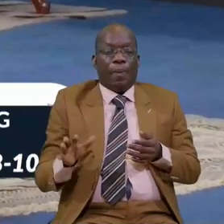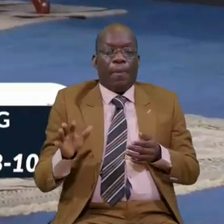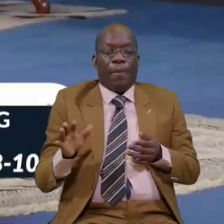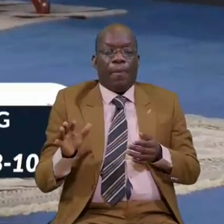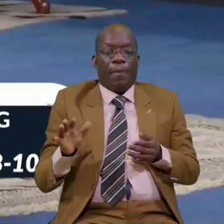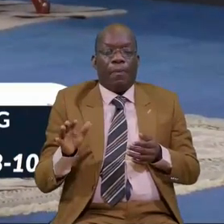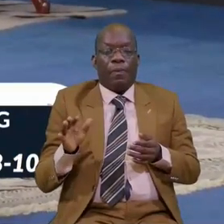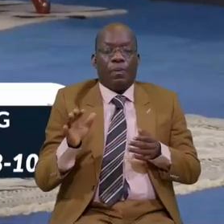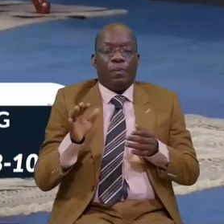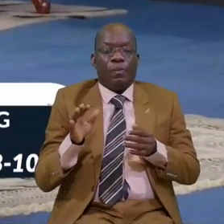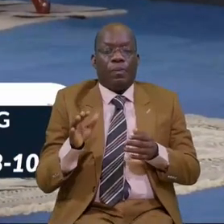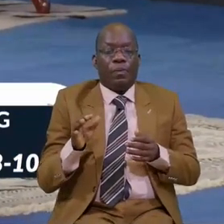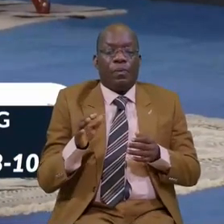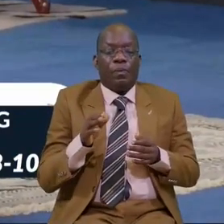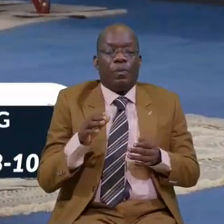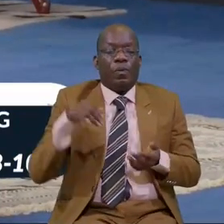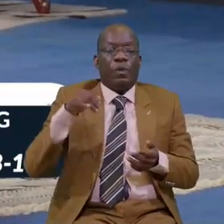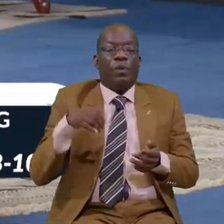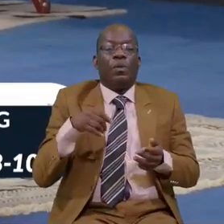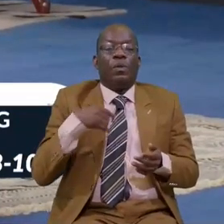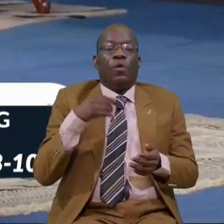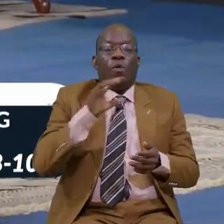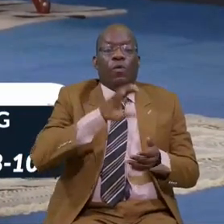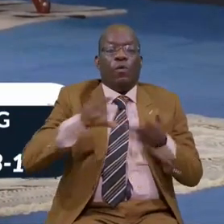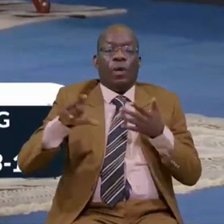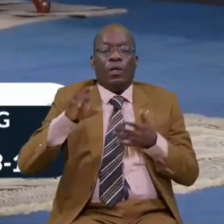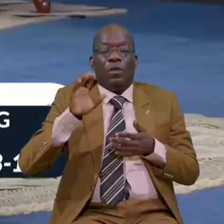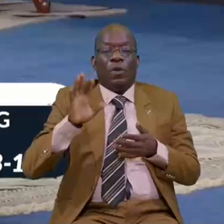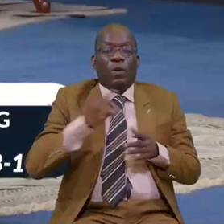chapitre 19. Luc 19,